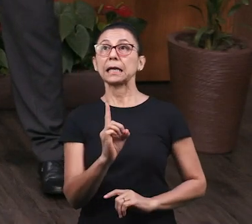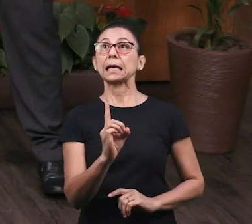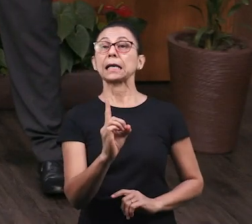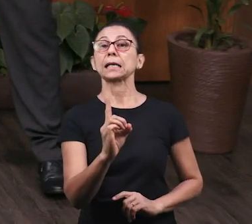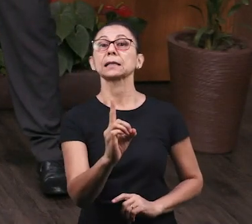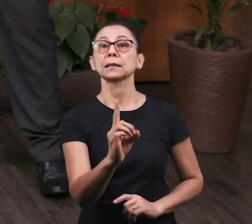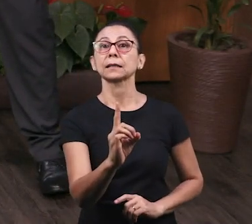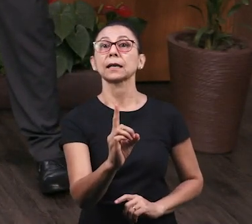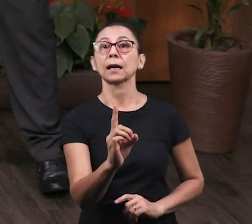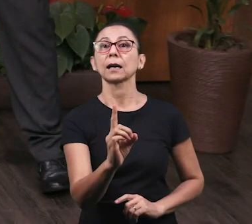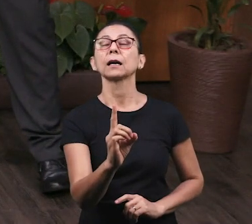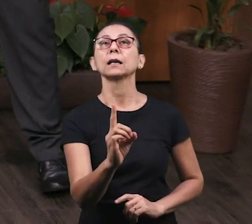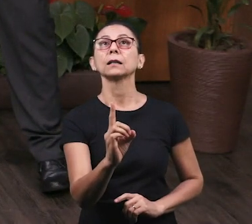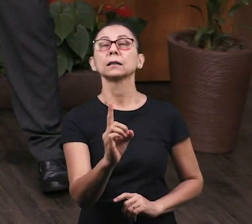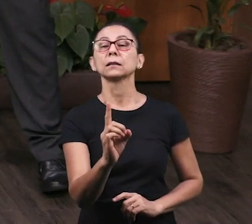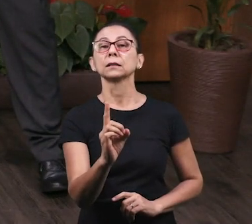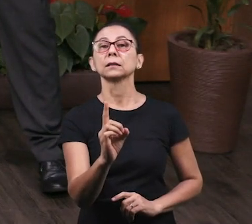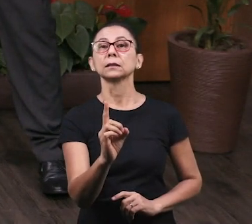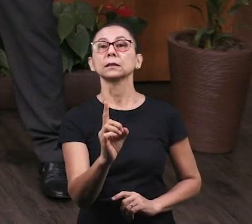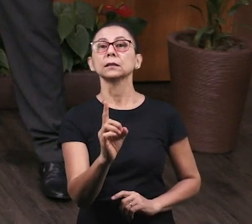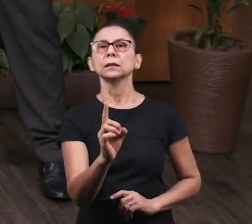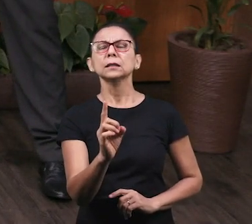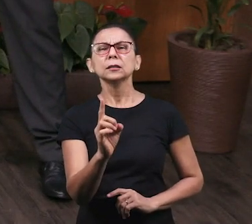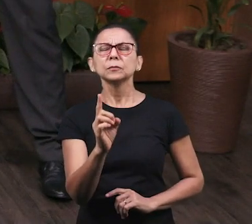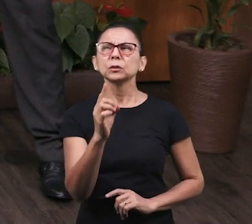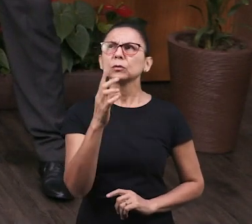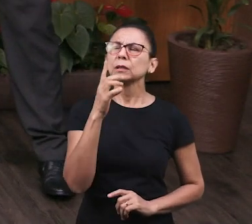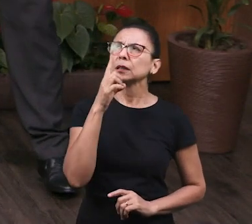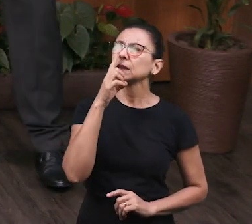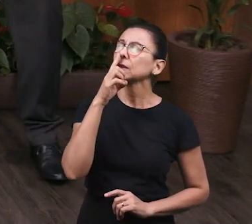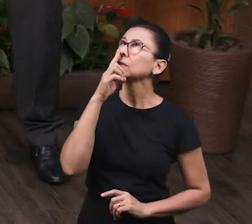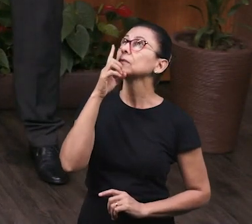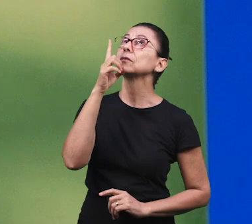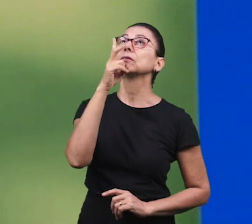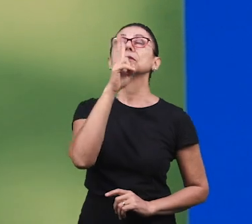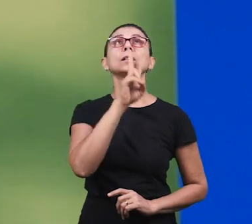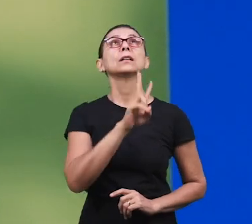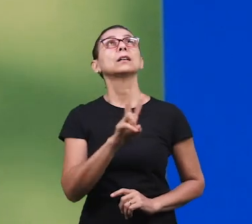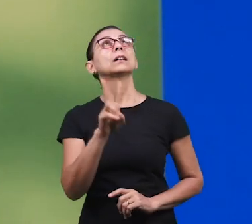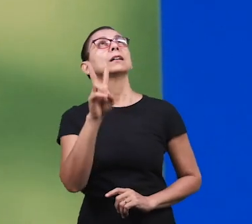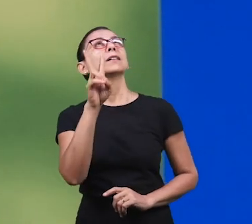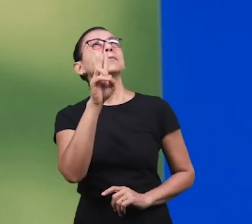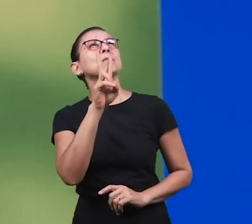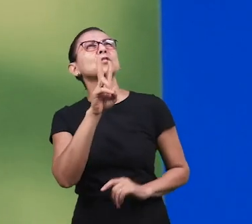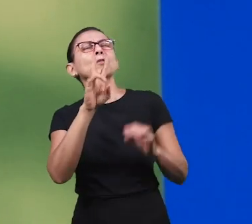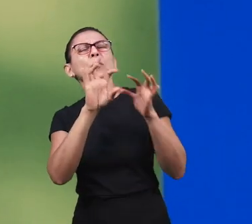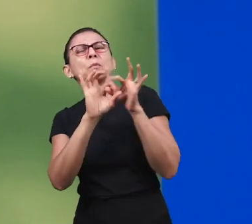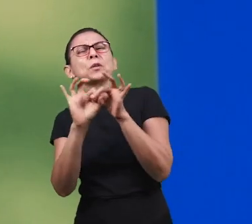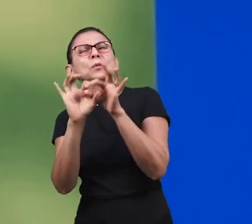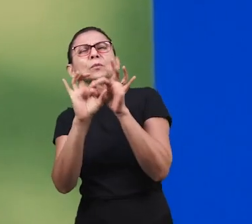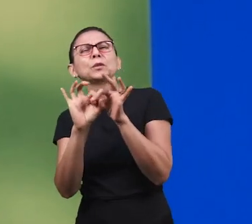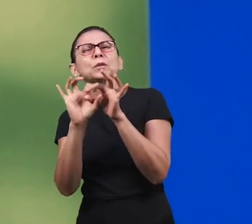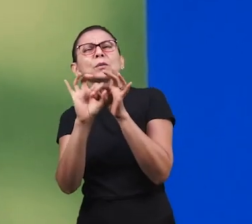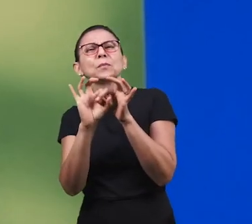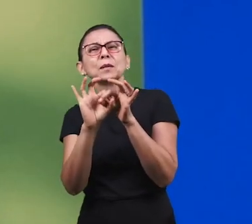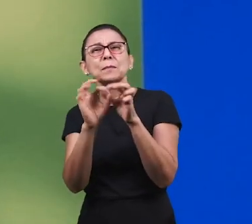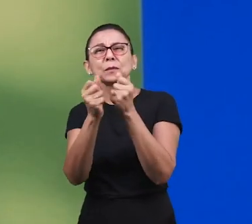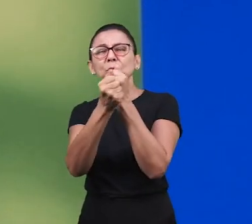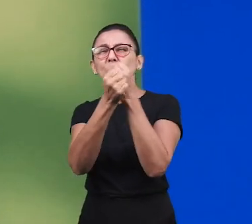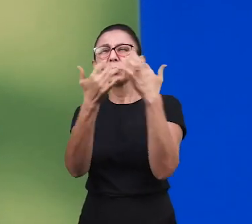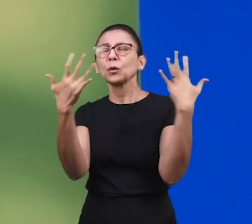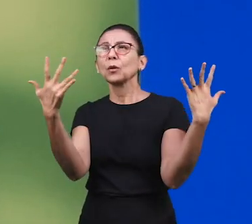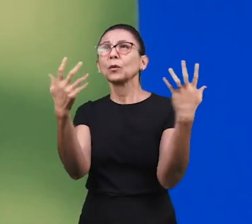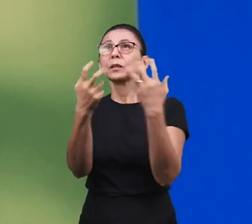à l'intérieur. Et plus les personnes étaient reliées au tabernacle, plus de beauté